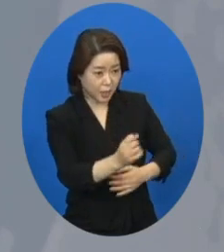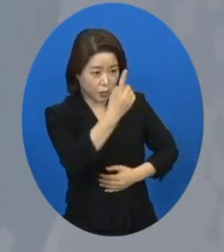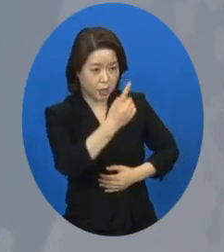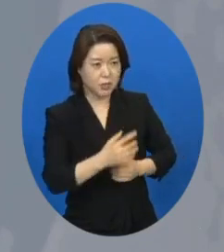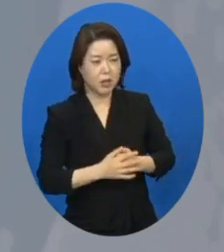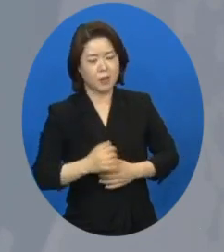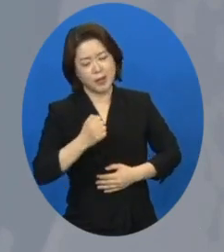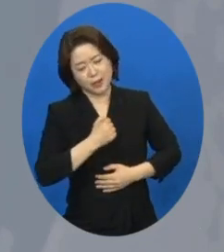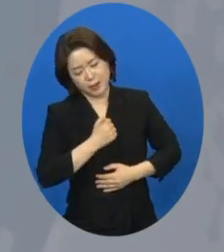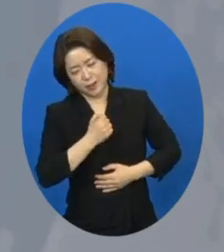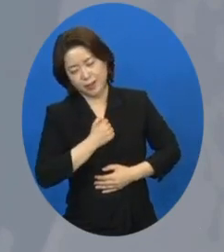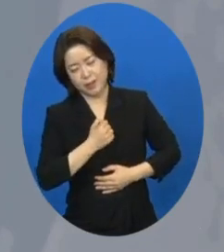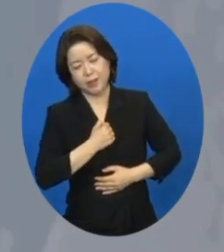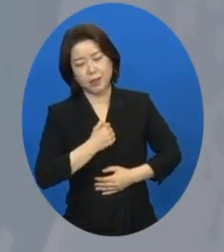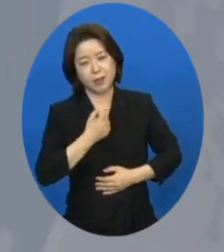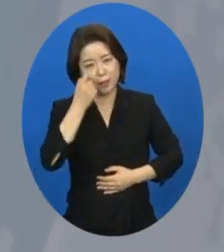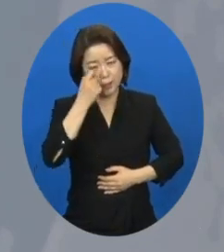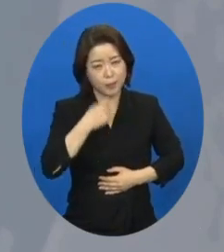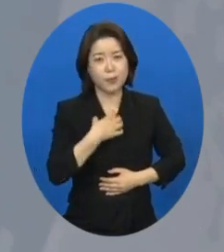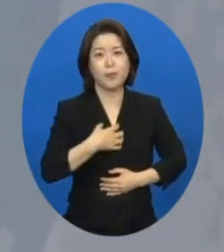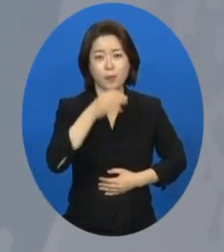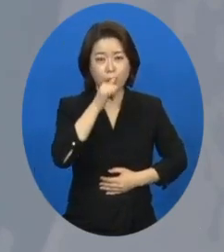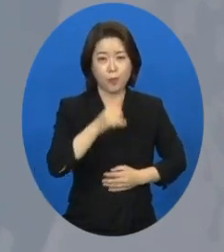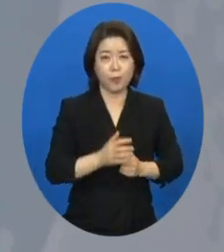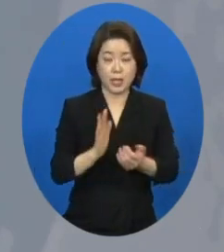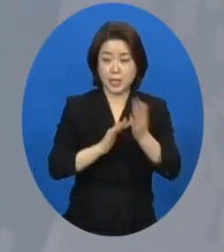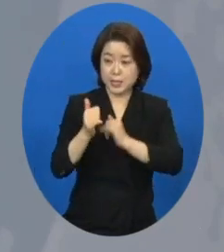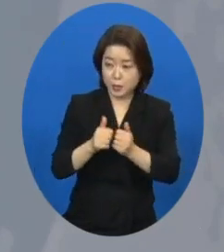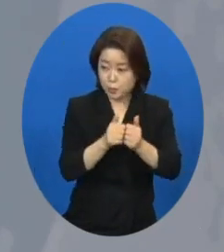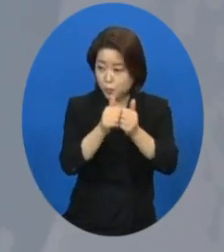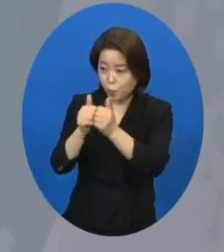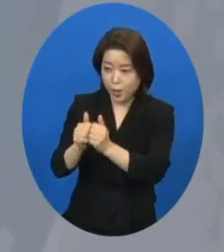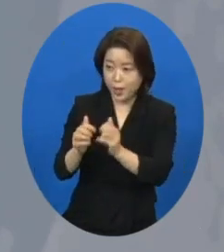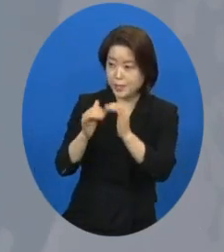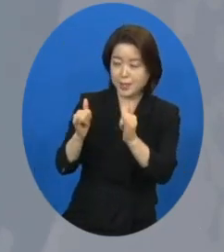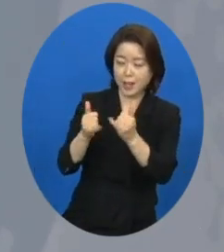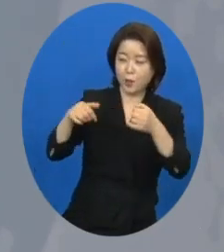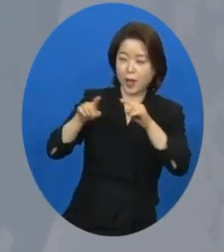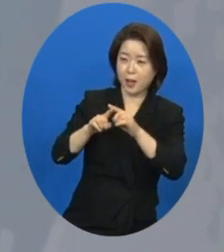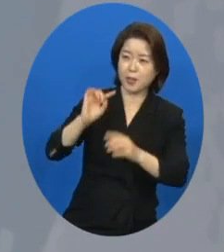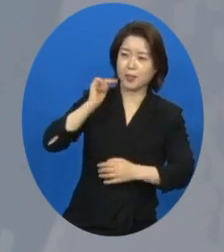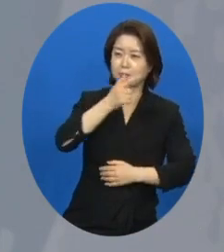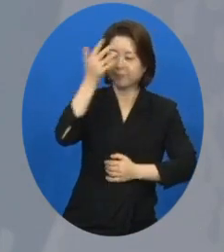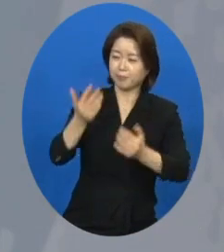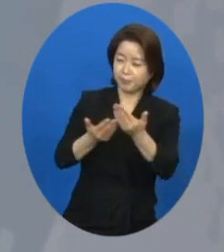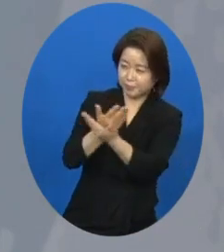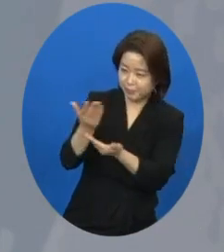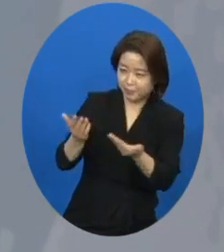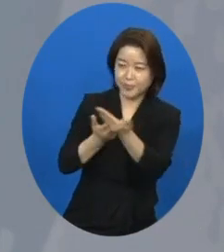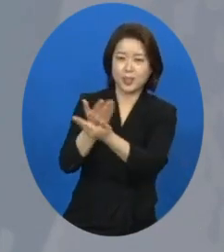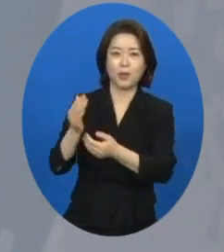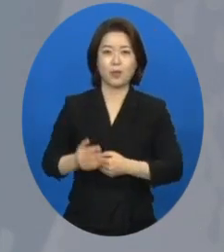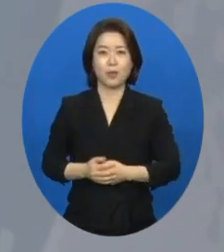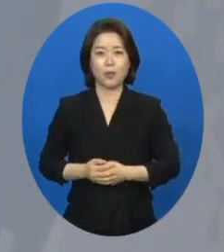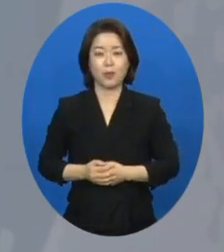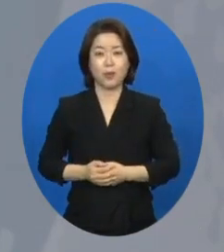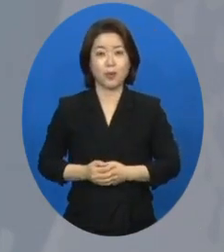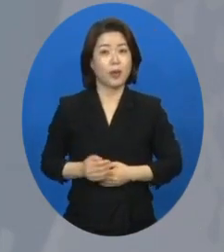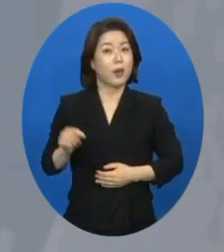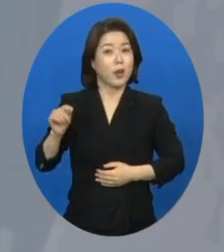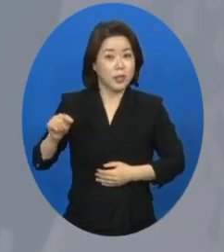너무 애통하고 예수님과 동행하는 사람들과 함께 아름다운 교제를 나누는 여러분